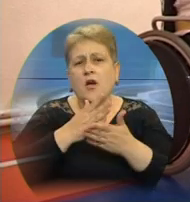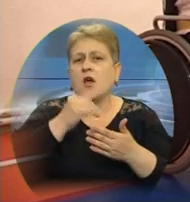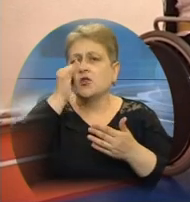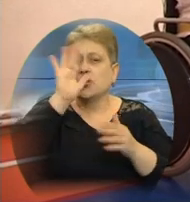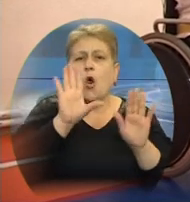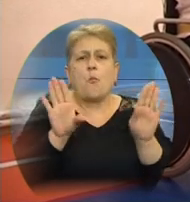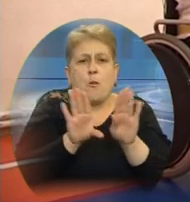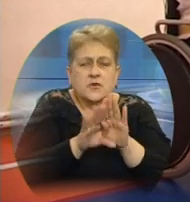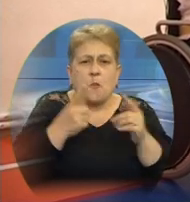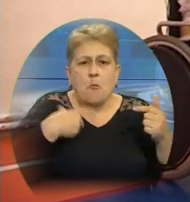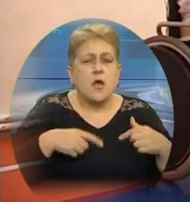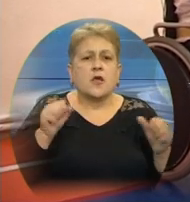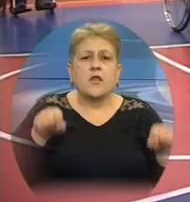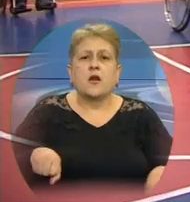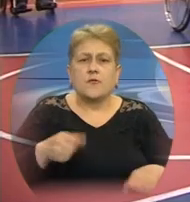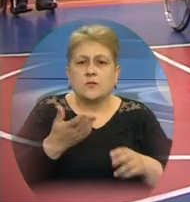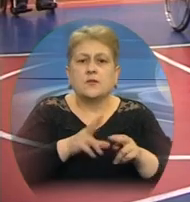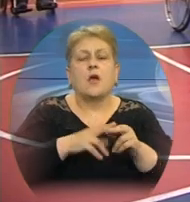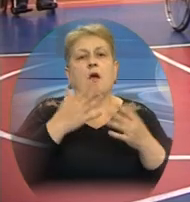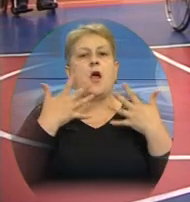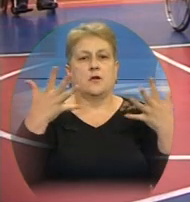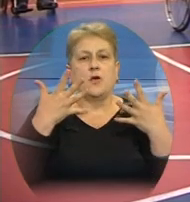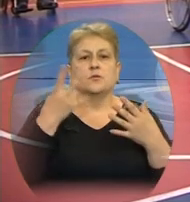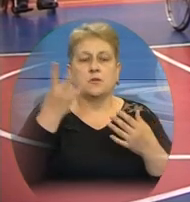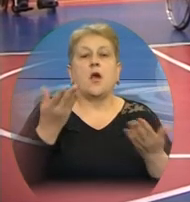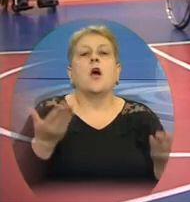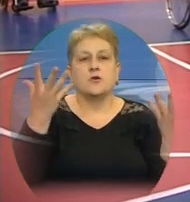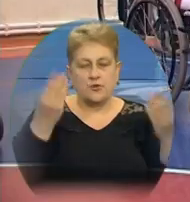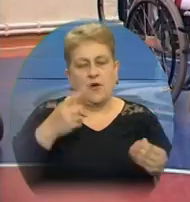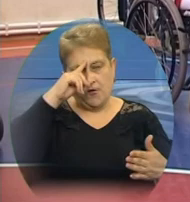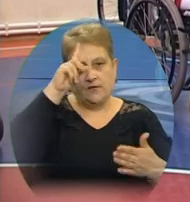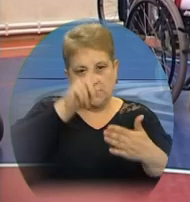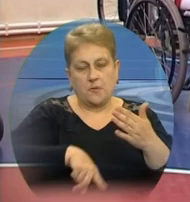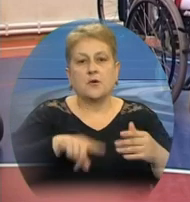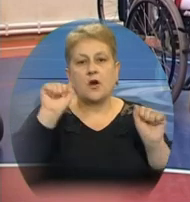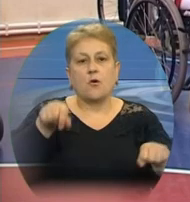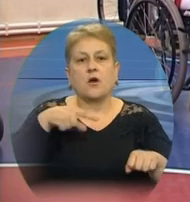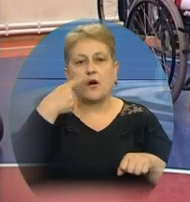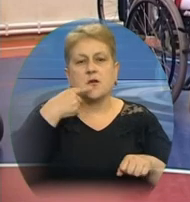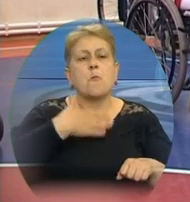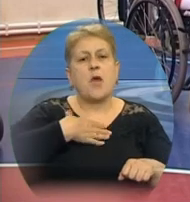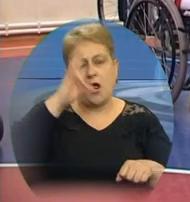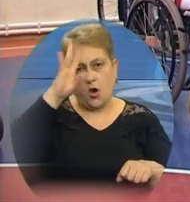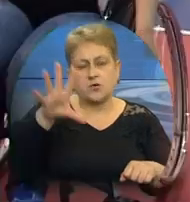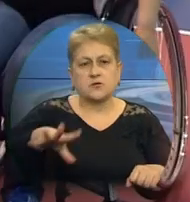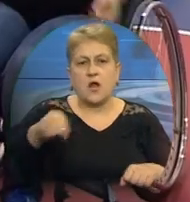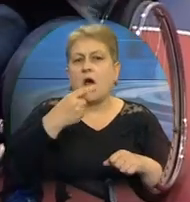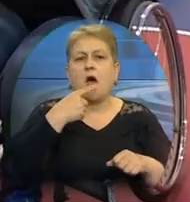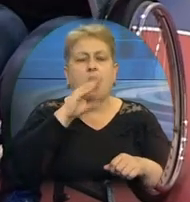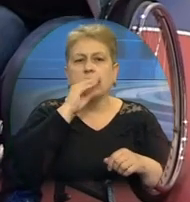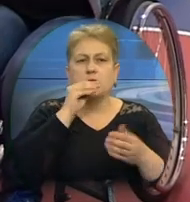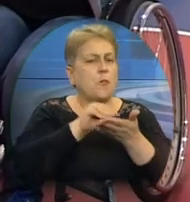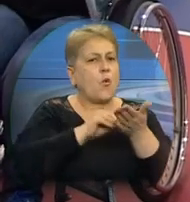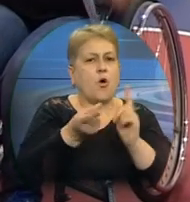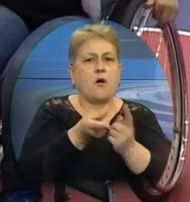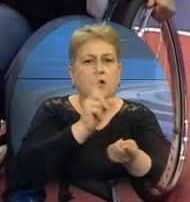կարող սահմանապակել մարդու հնարավորությունները, արտահայտությունները։ Այսօր արդեն վստահաբար կարող ենք ասել, մեր հերոսները այս արտահայտությունները